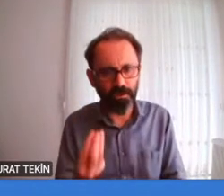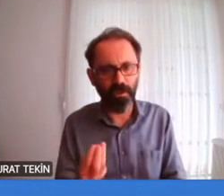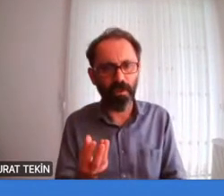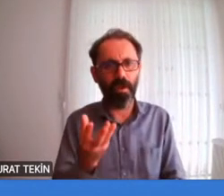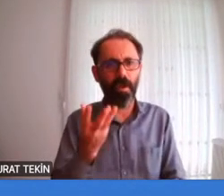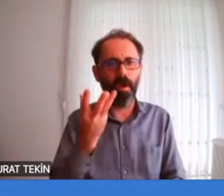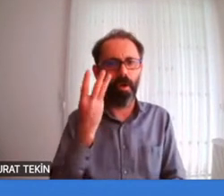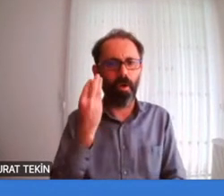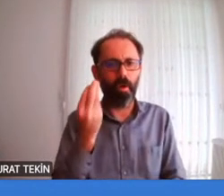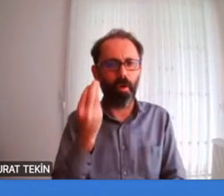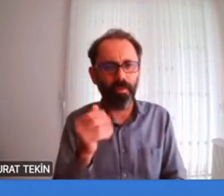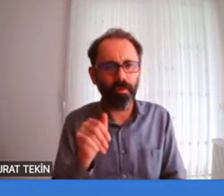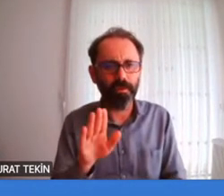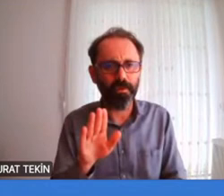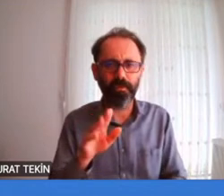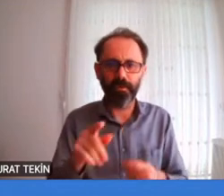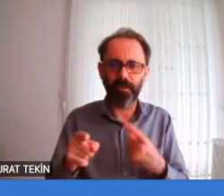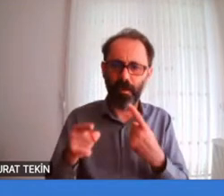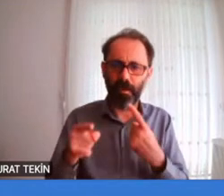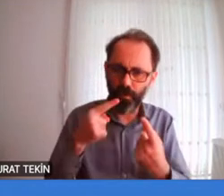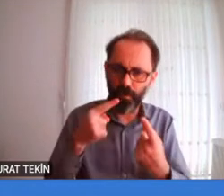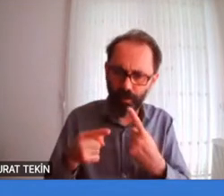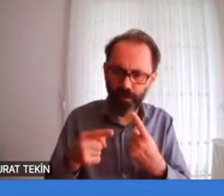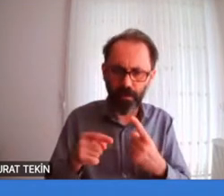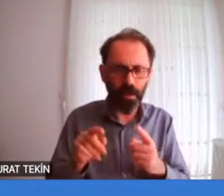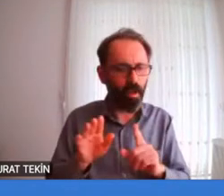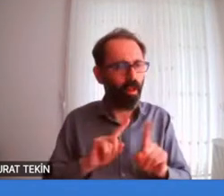takımla ilgili motive yapmadıysan kendilerinin çok iyi olduğunu anlatıyor.